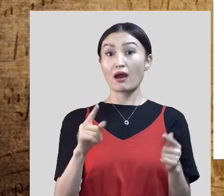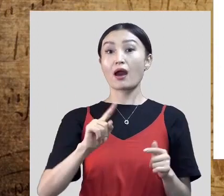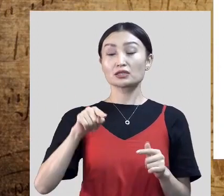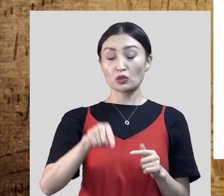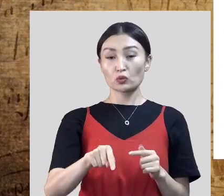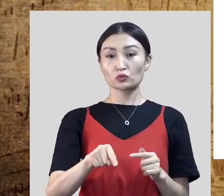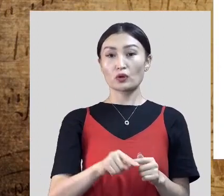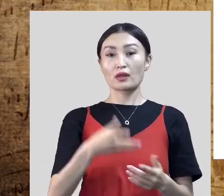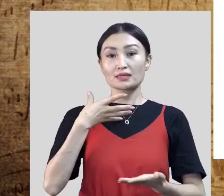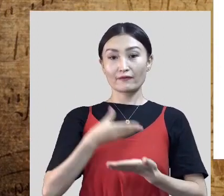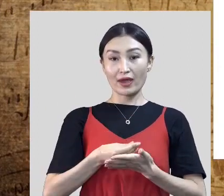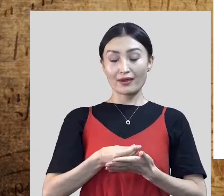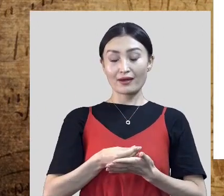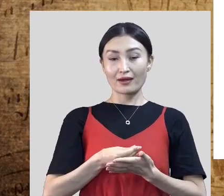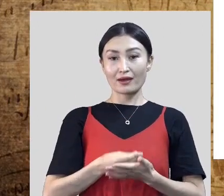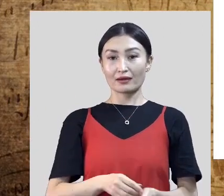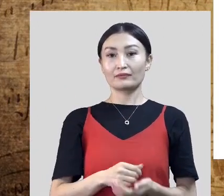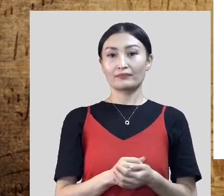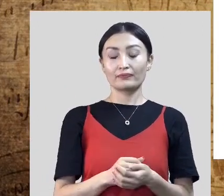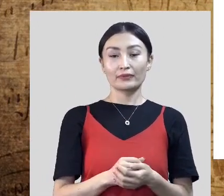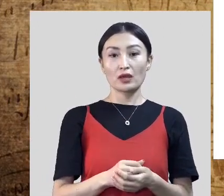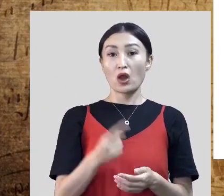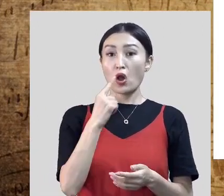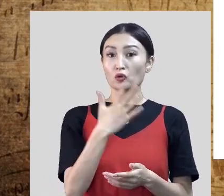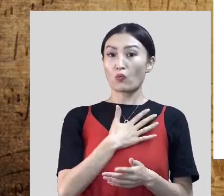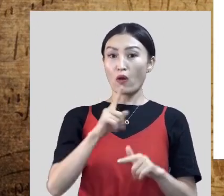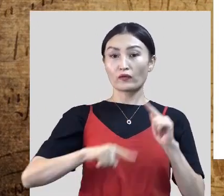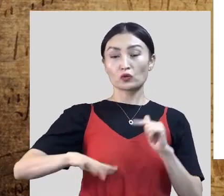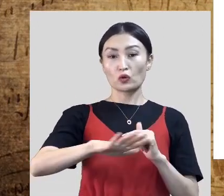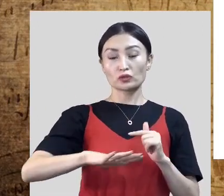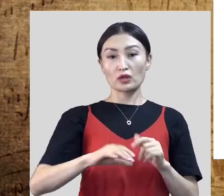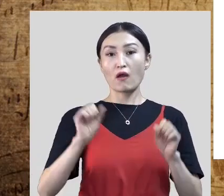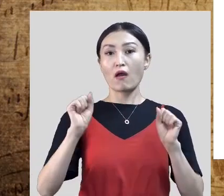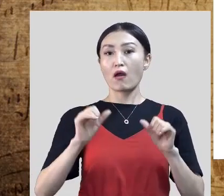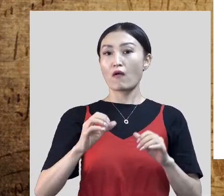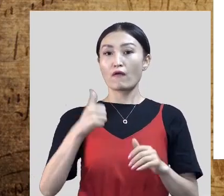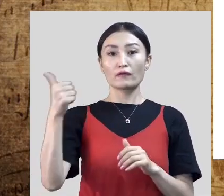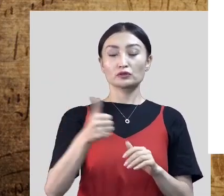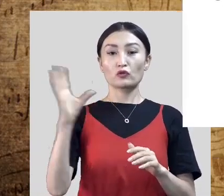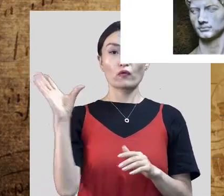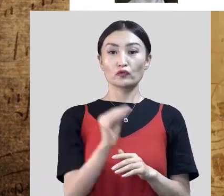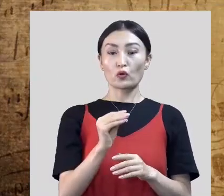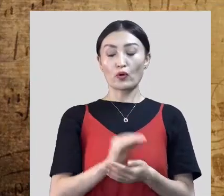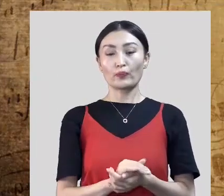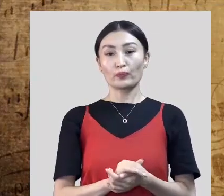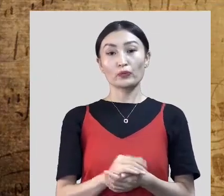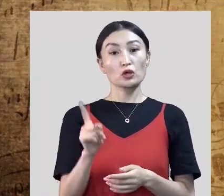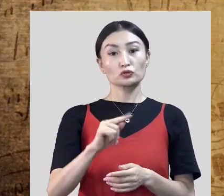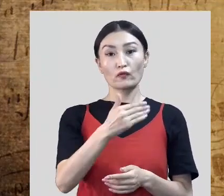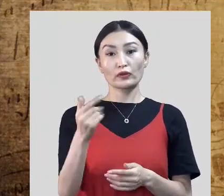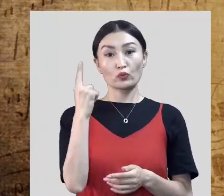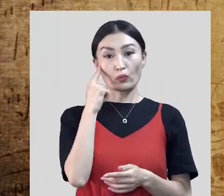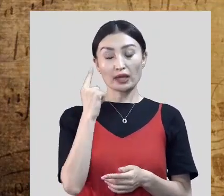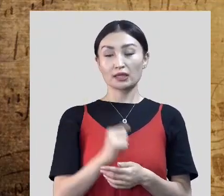за то, что она своя» – Сенека-младший. «Любовь к родине превозможет все» – Вергилий. Что вы